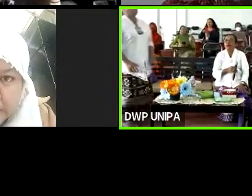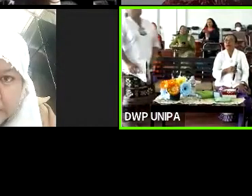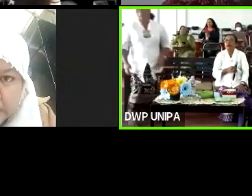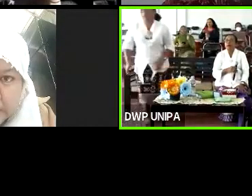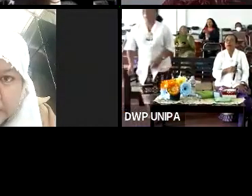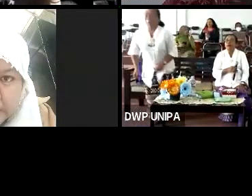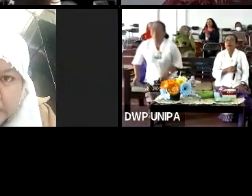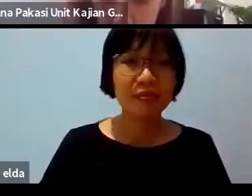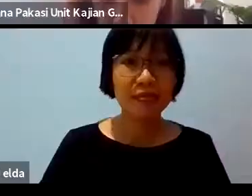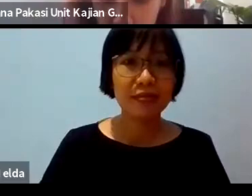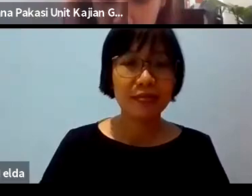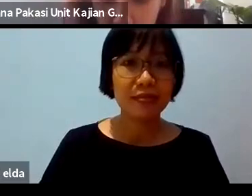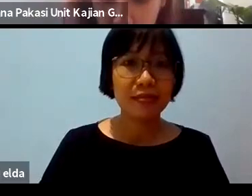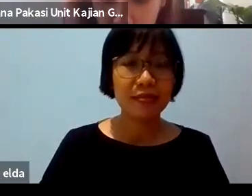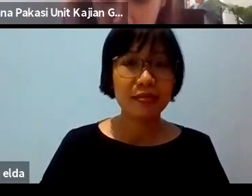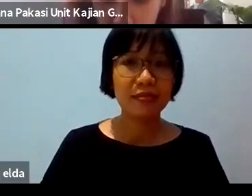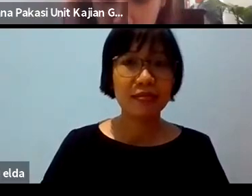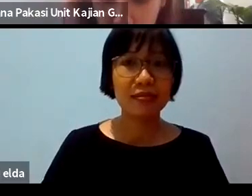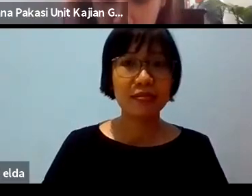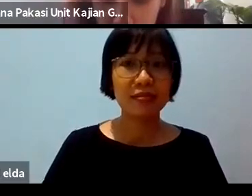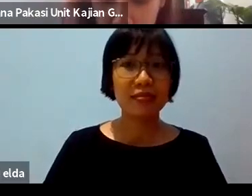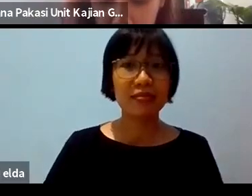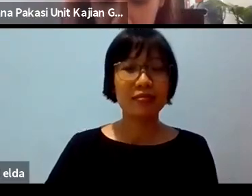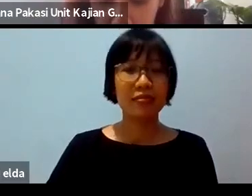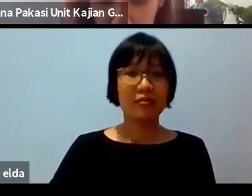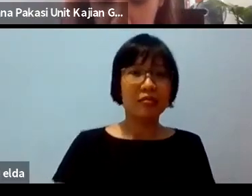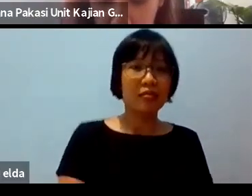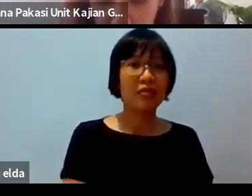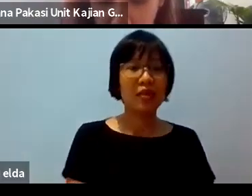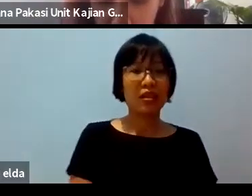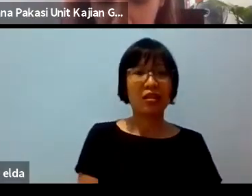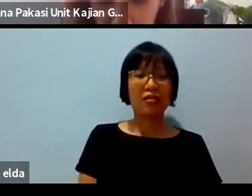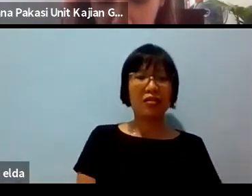Oke. Okay. Okay. Silakan Ibu.